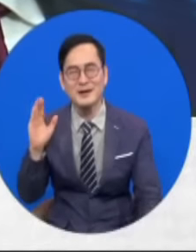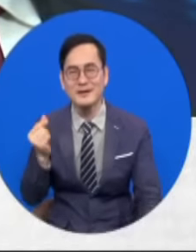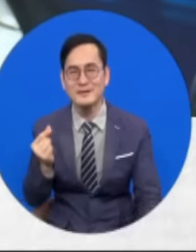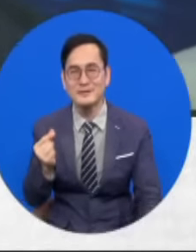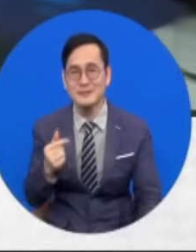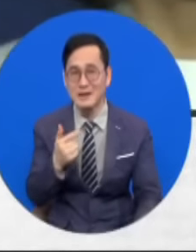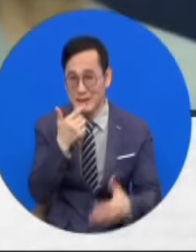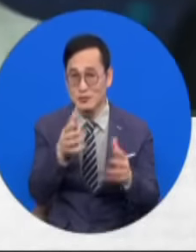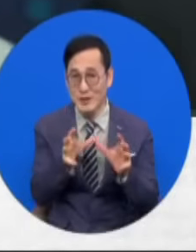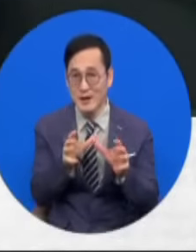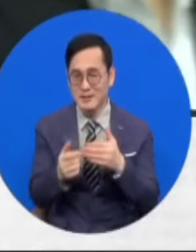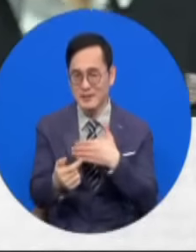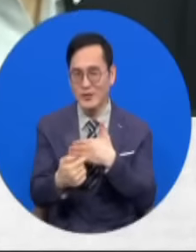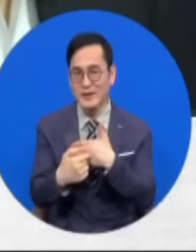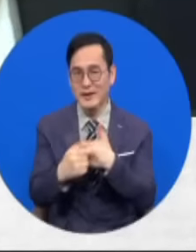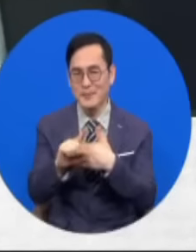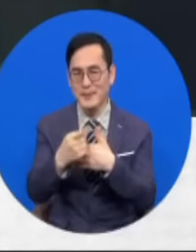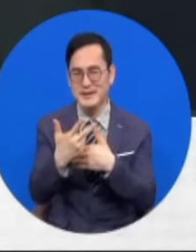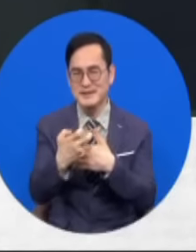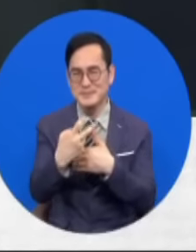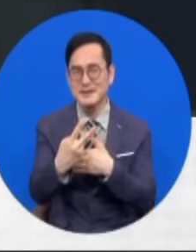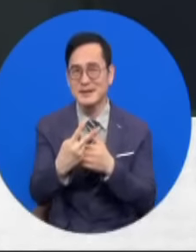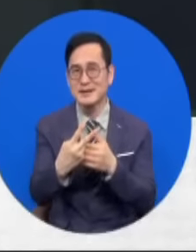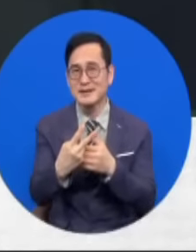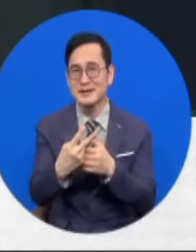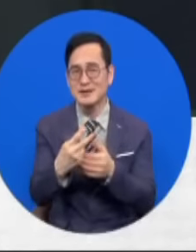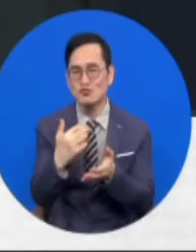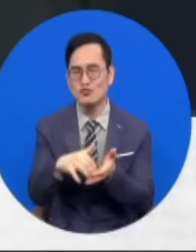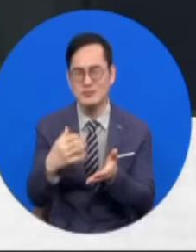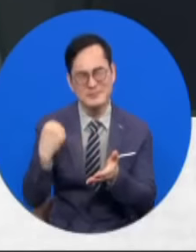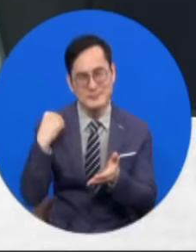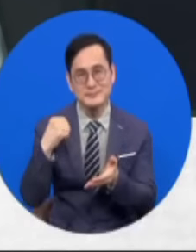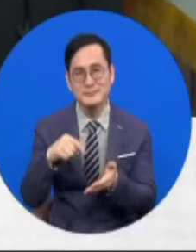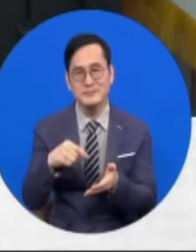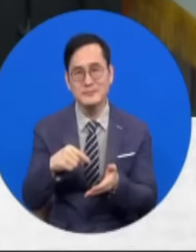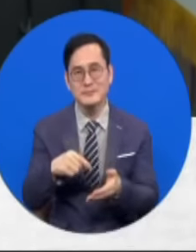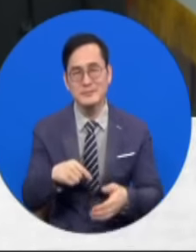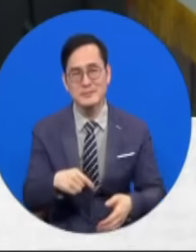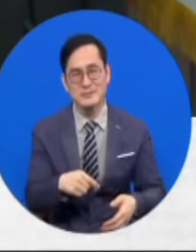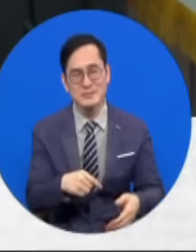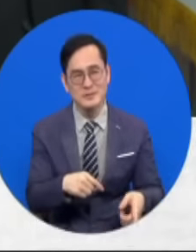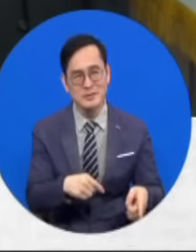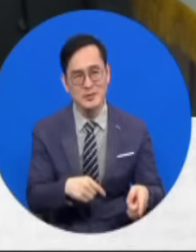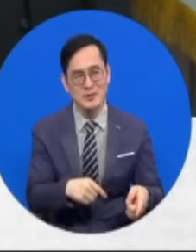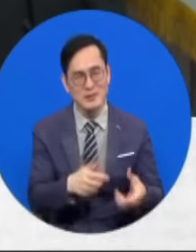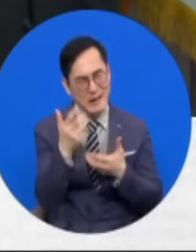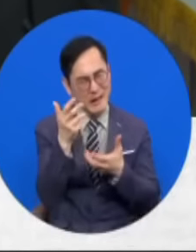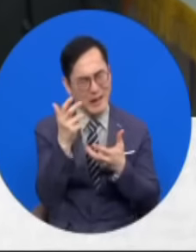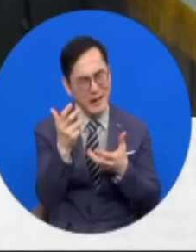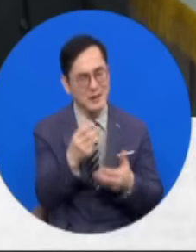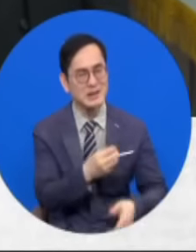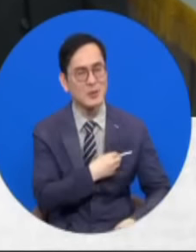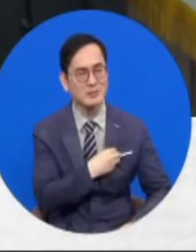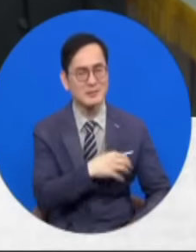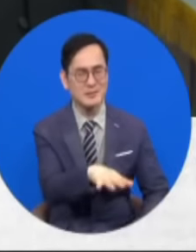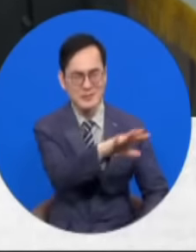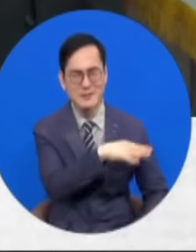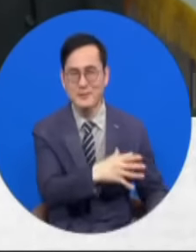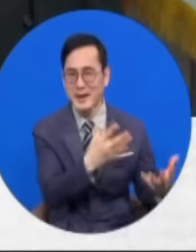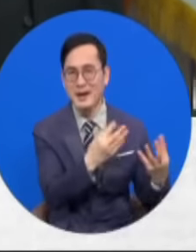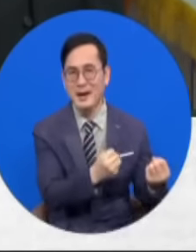보면요 17세기 엄청난 거대 야당이아요 그리고 이제 강선지지 하고 그다음에 강성 의원들이 워낙